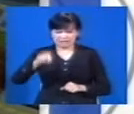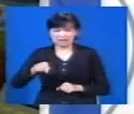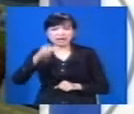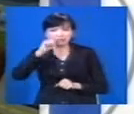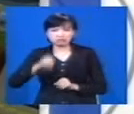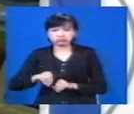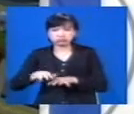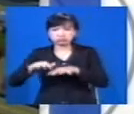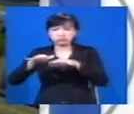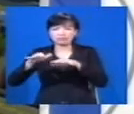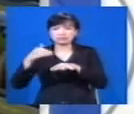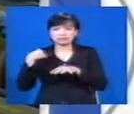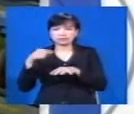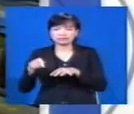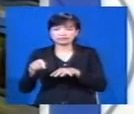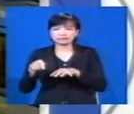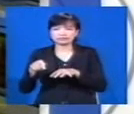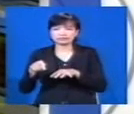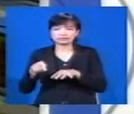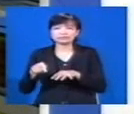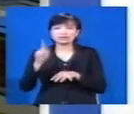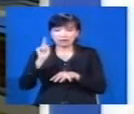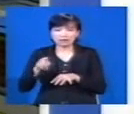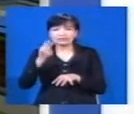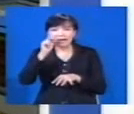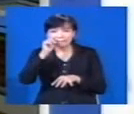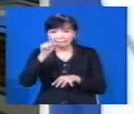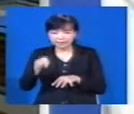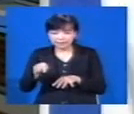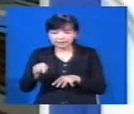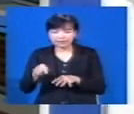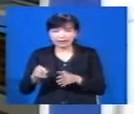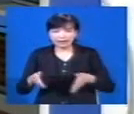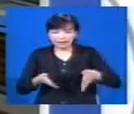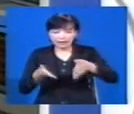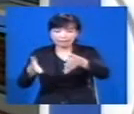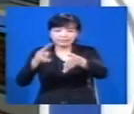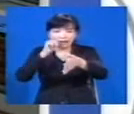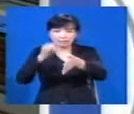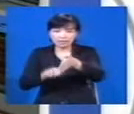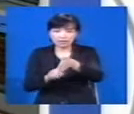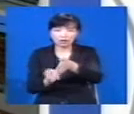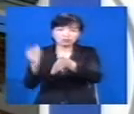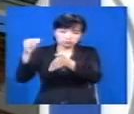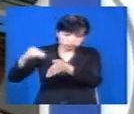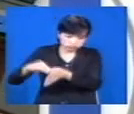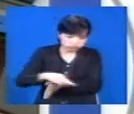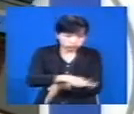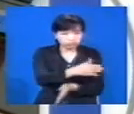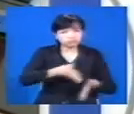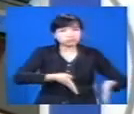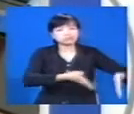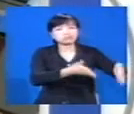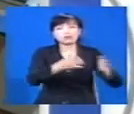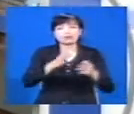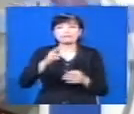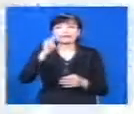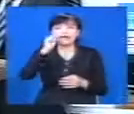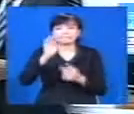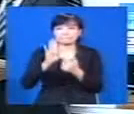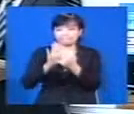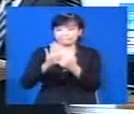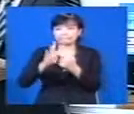ประสานความร่วมมือกันแล้วก็กลยุทธ์ก็คือต้องเอาน้ำตรงนี้ก้อนนี้ลงสู่คลองพันทองและลงสู่แม่น้ำบางปะกงโดยเร็วที่สุดนะครับได้รับความร่วมมือ